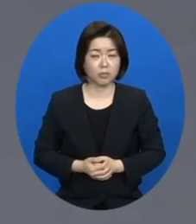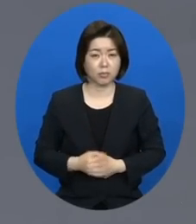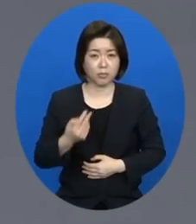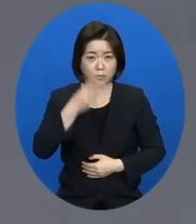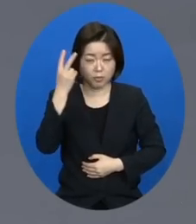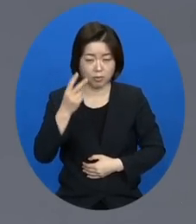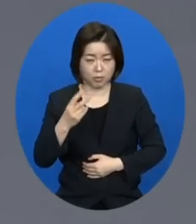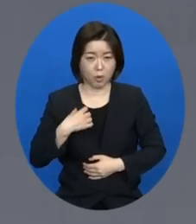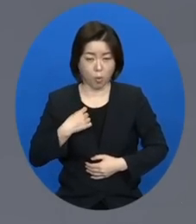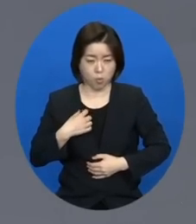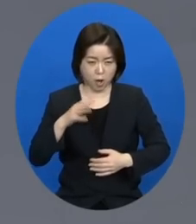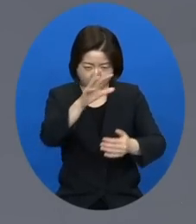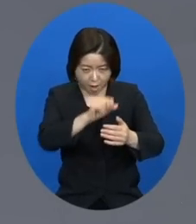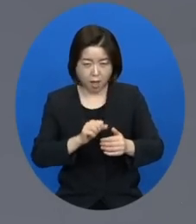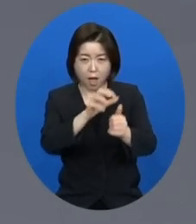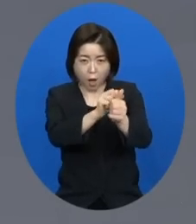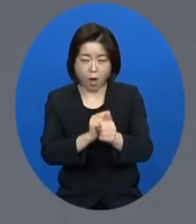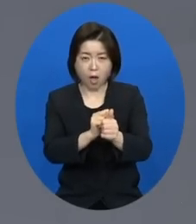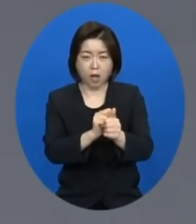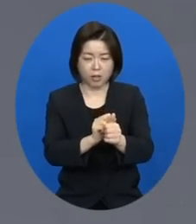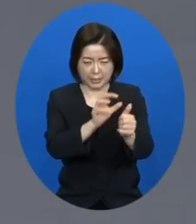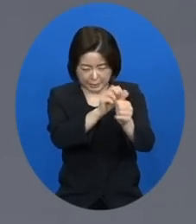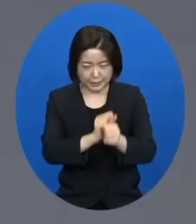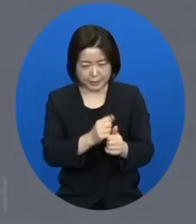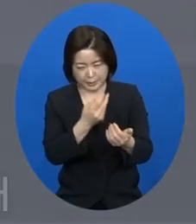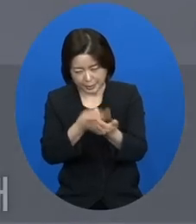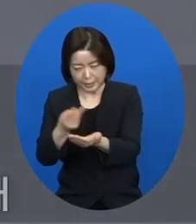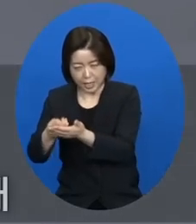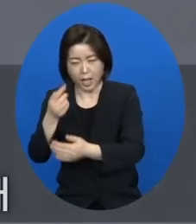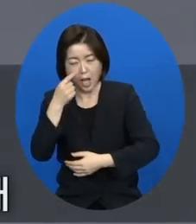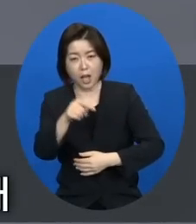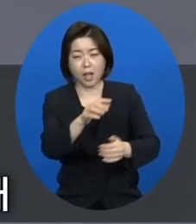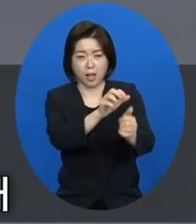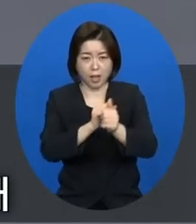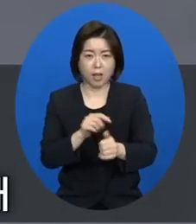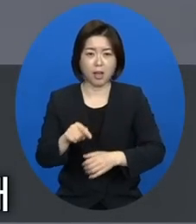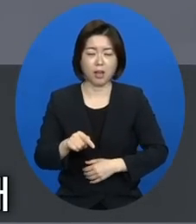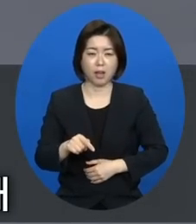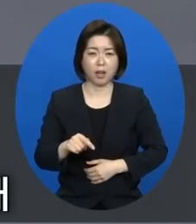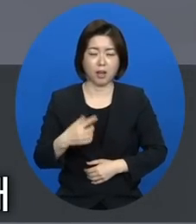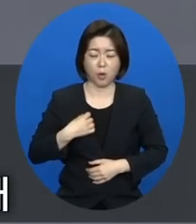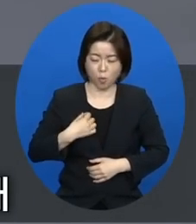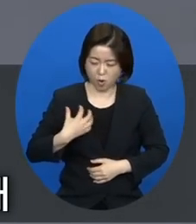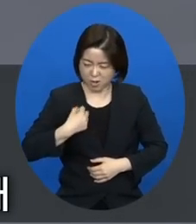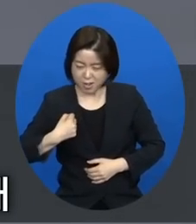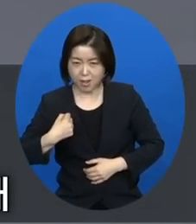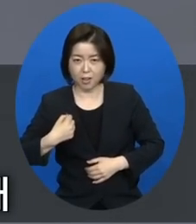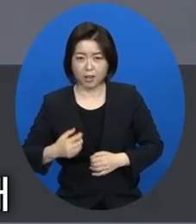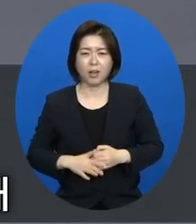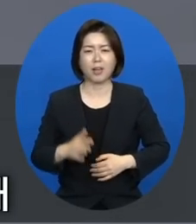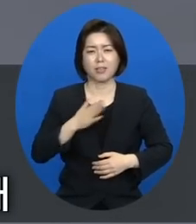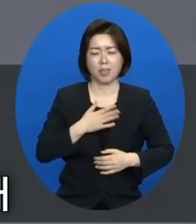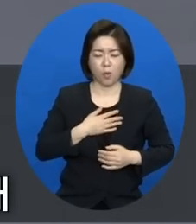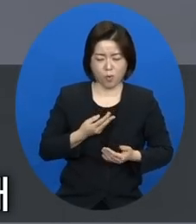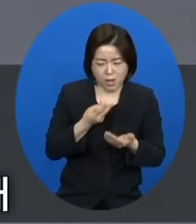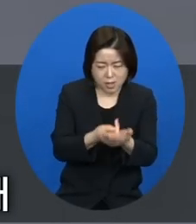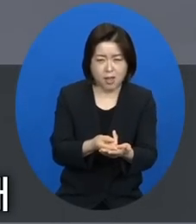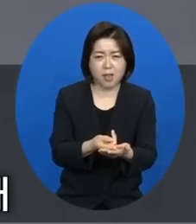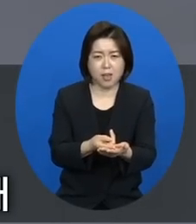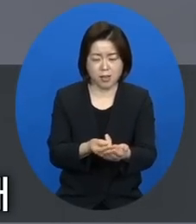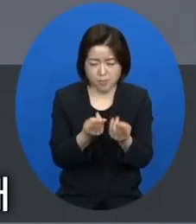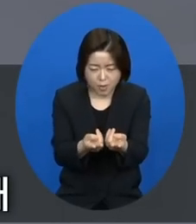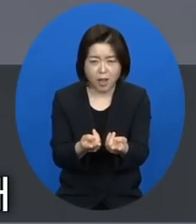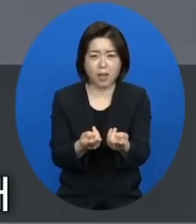요셉의 옷을 잡고 동침하자고 얘기를 하죠. 12절에 그 여인이 그의 옷을 잡고 이르되 나와 동침하자.